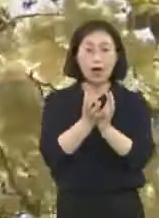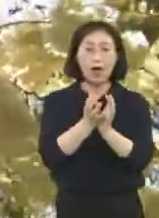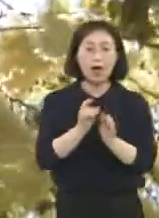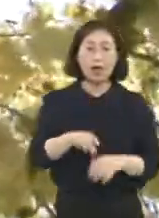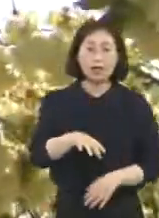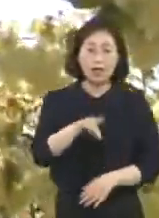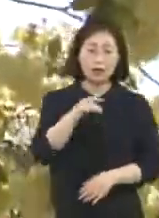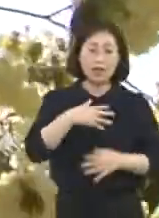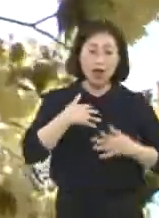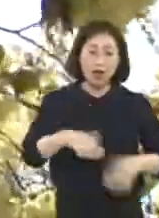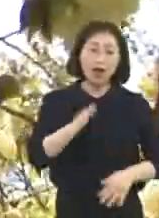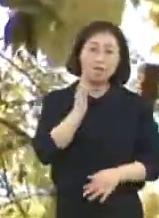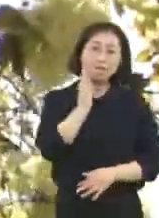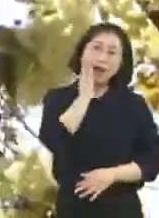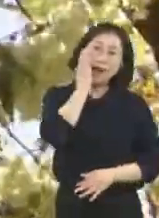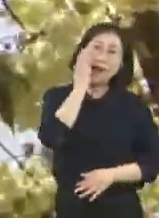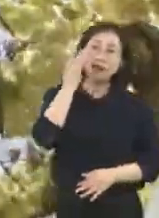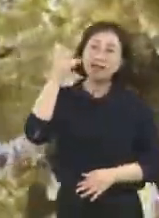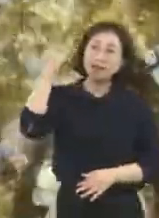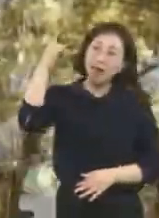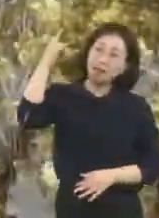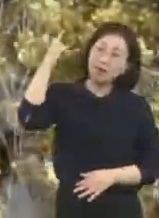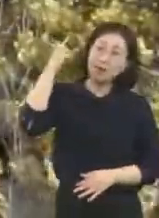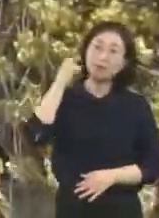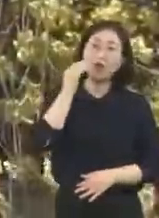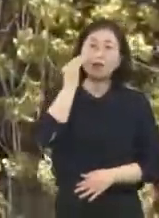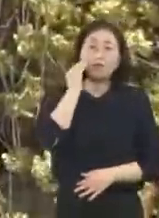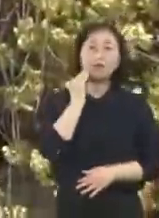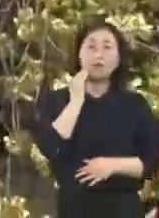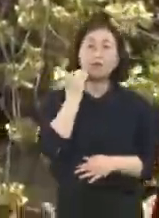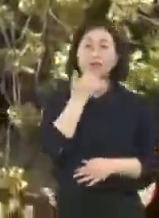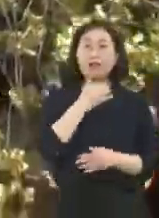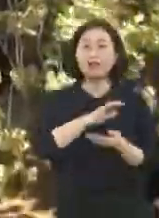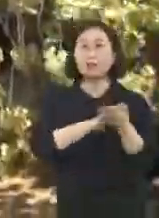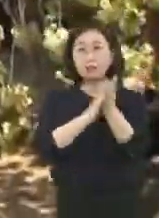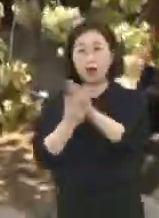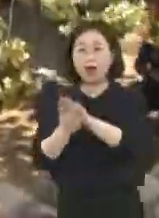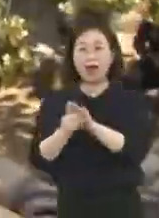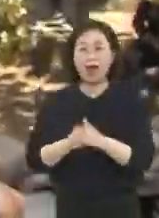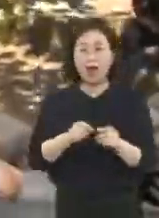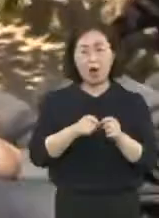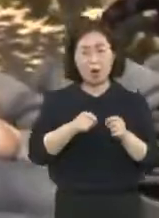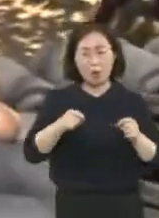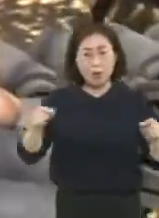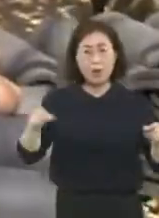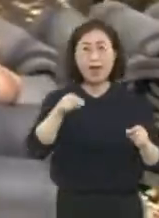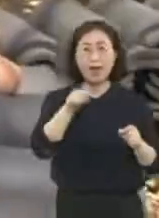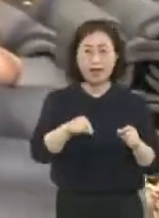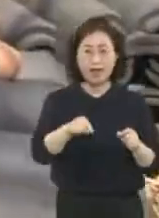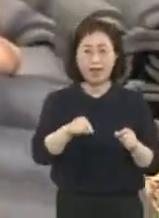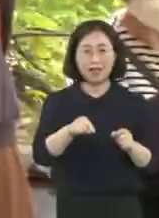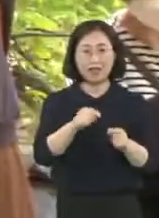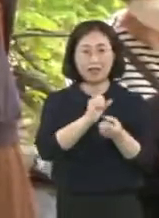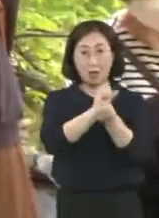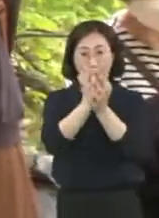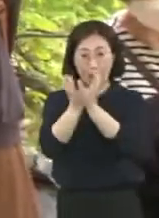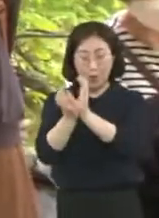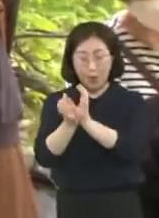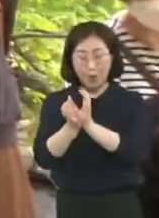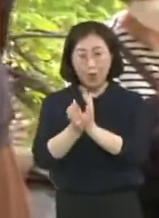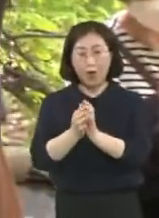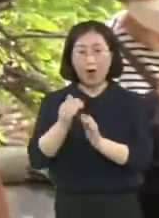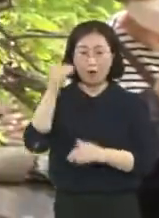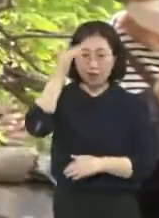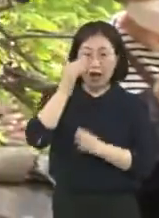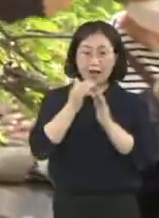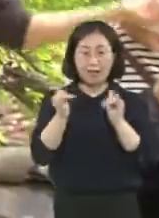띠다 햇빛을 받으면 푸른 빛깔로 변합니다. 수백 년을 이어온 청벚꽃의 고고한 자태는 상춘객들의